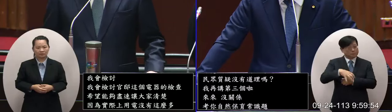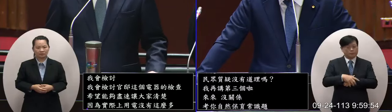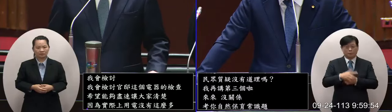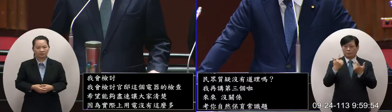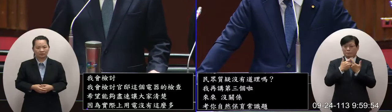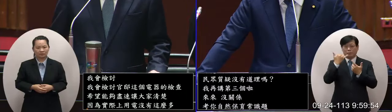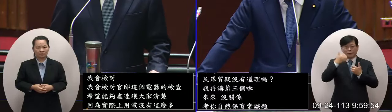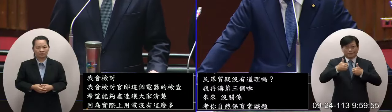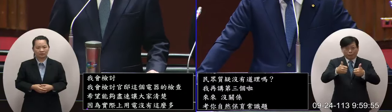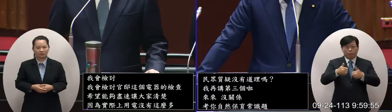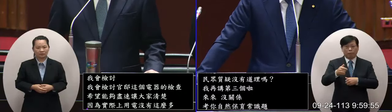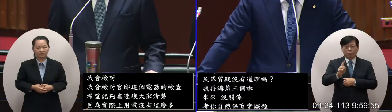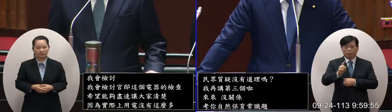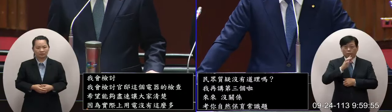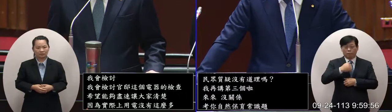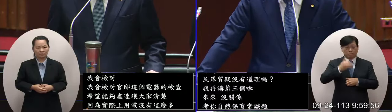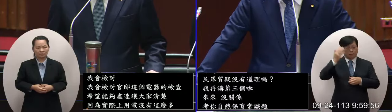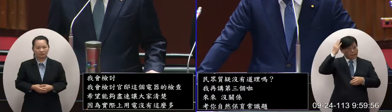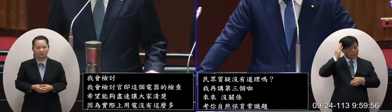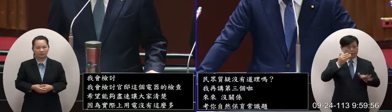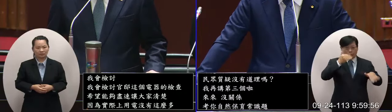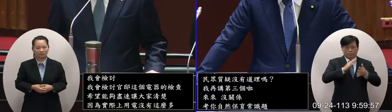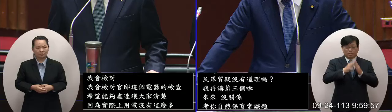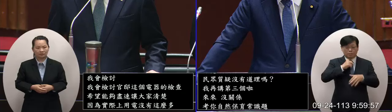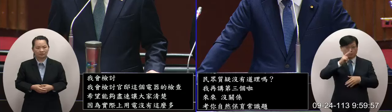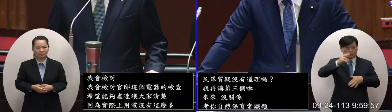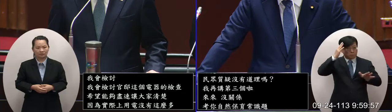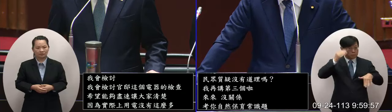海道。是黑熊的栖息地还是棕熊的栖息地？